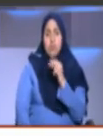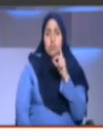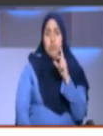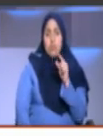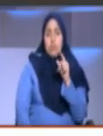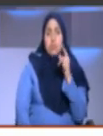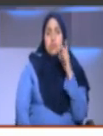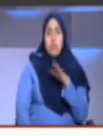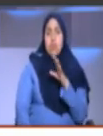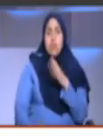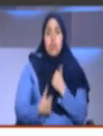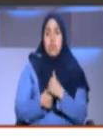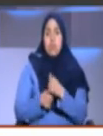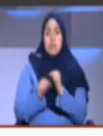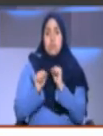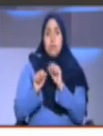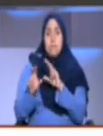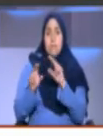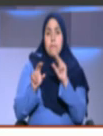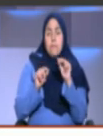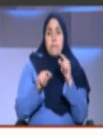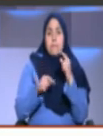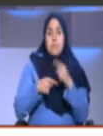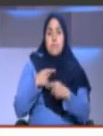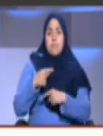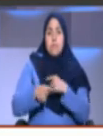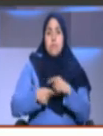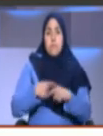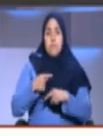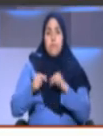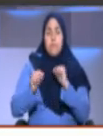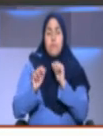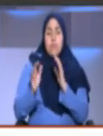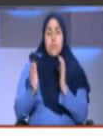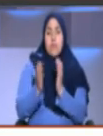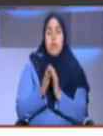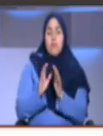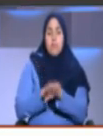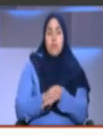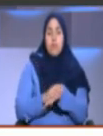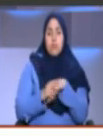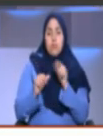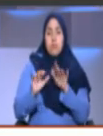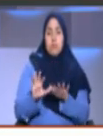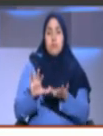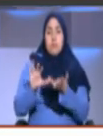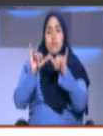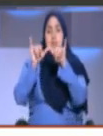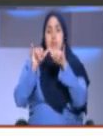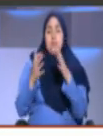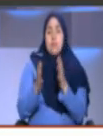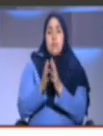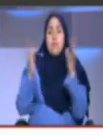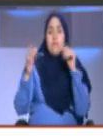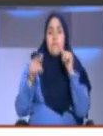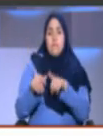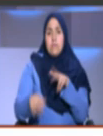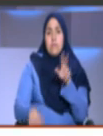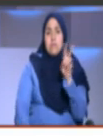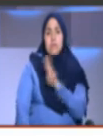يمثل استكمال لحجم المشروعات التنمويه الكبرى في سيناء التي تستحوذ على